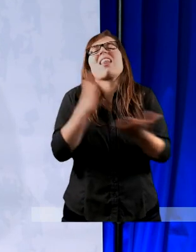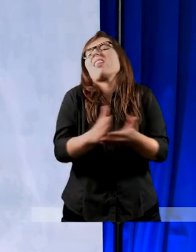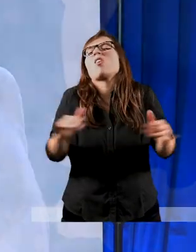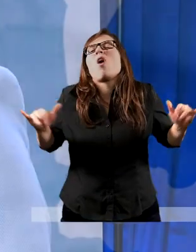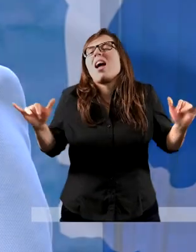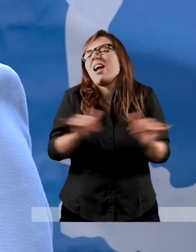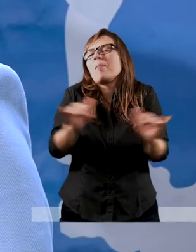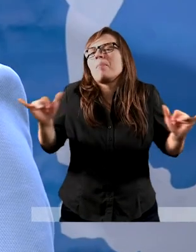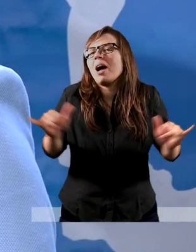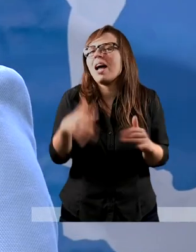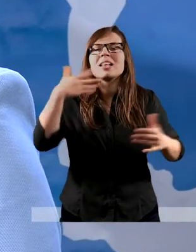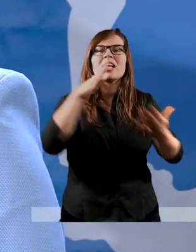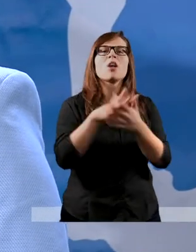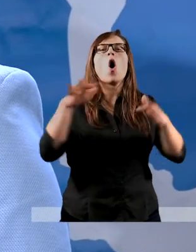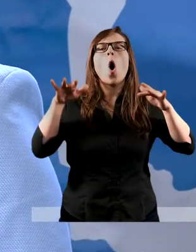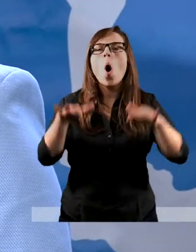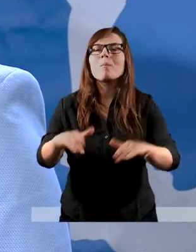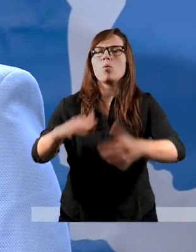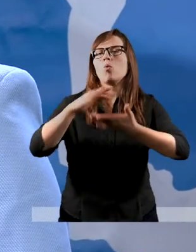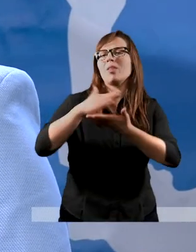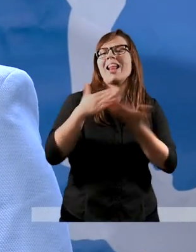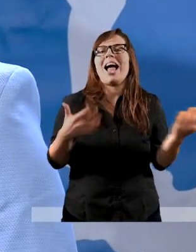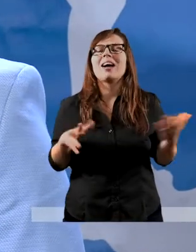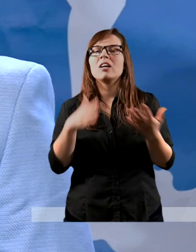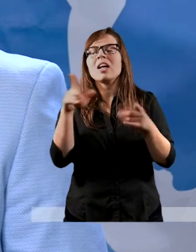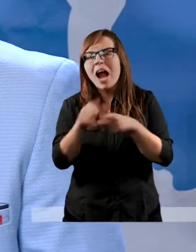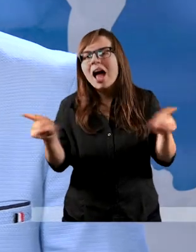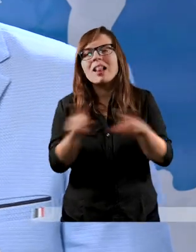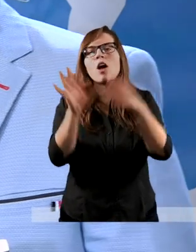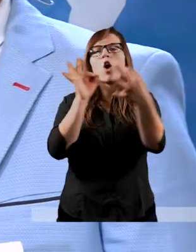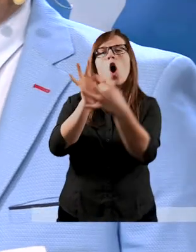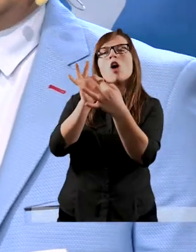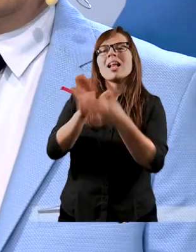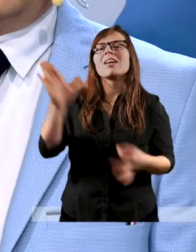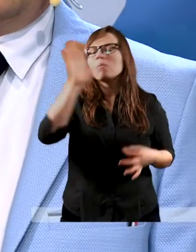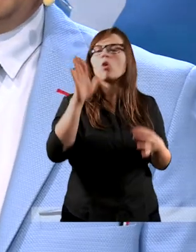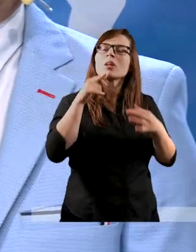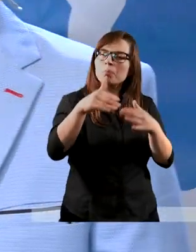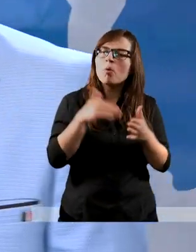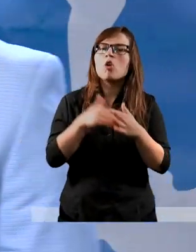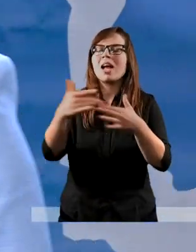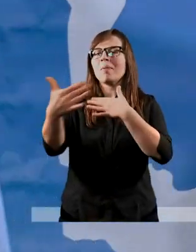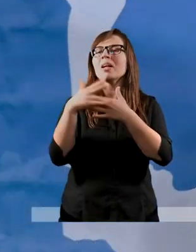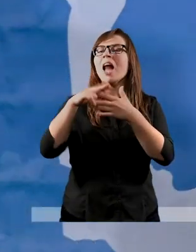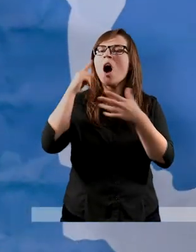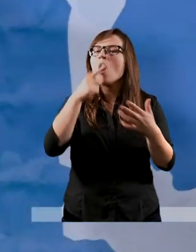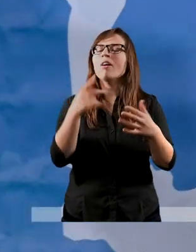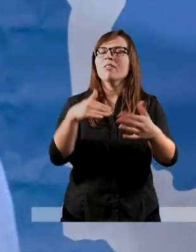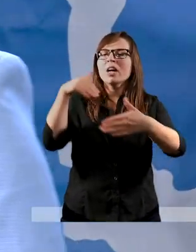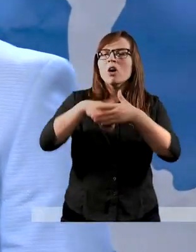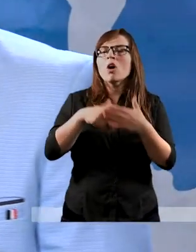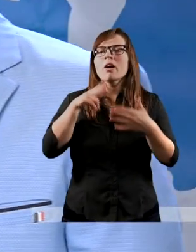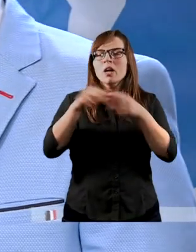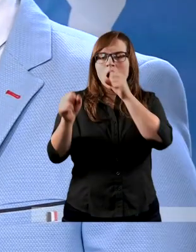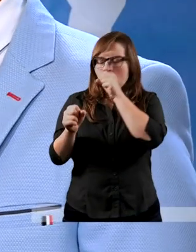imprezy, kiedy nie tylko komputer, ale również kontakt z Bogiem. Ja sam wychowywałem się na oazach, wychowywałem